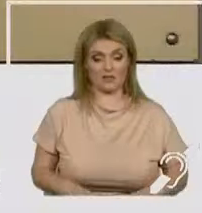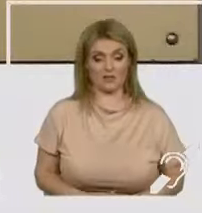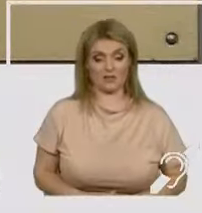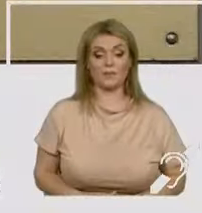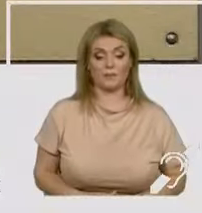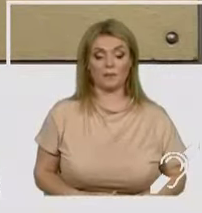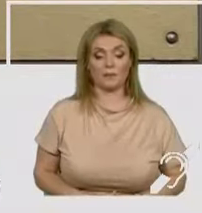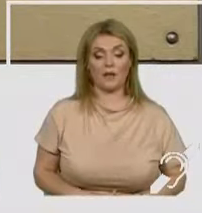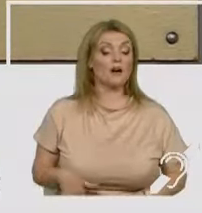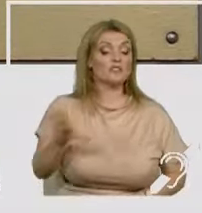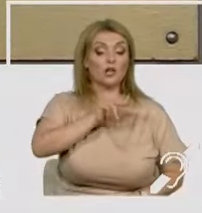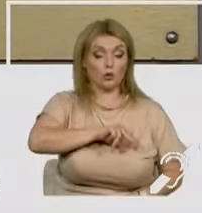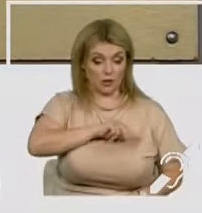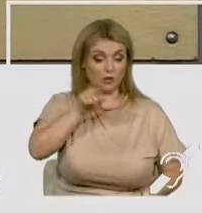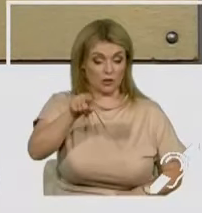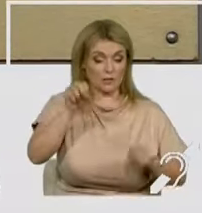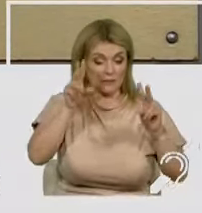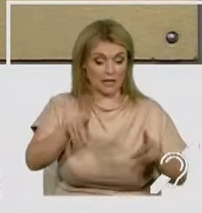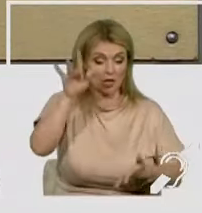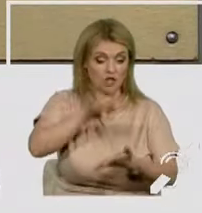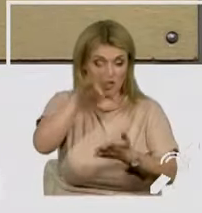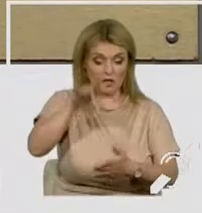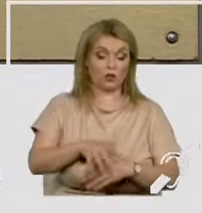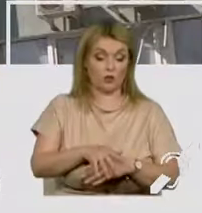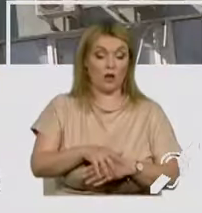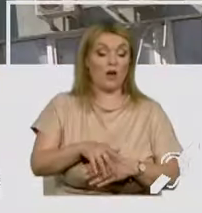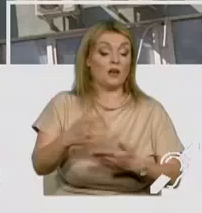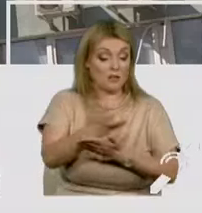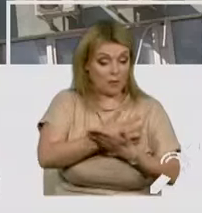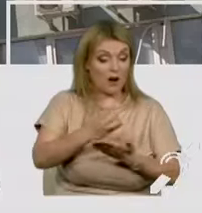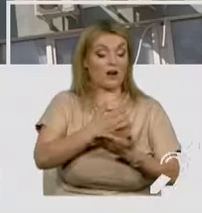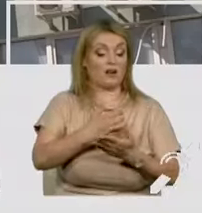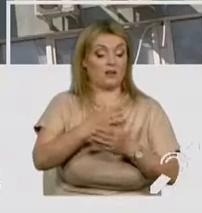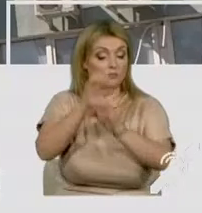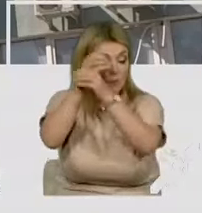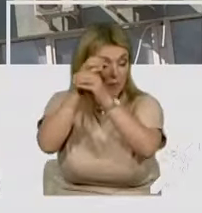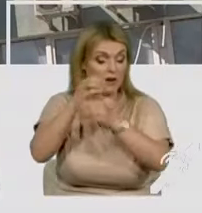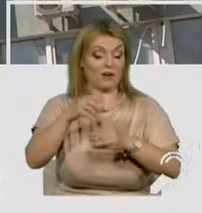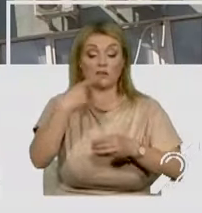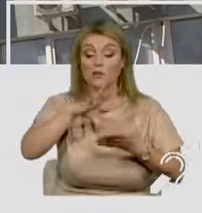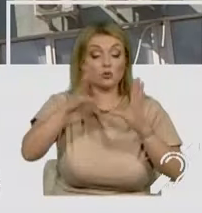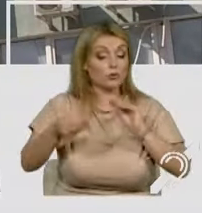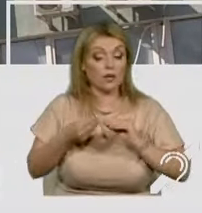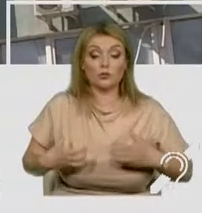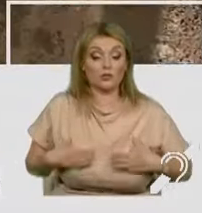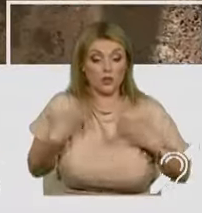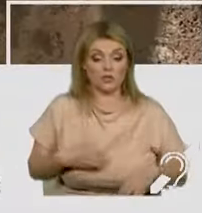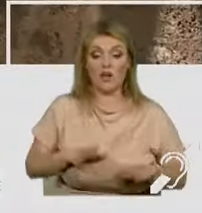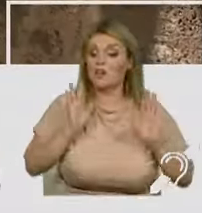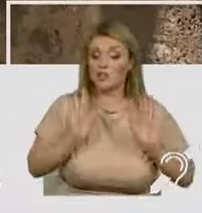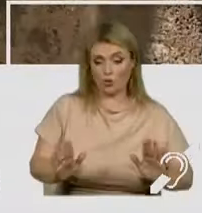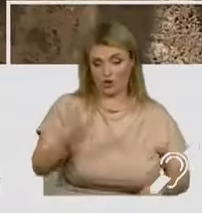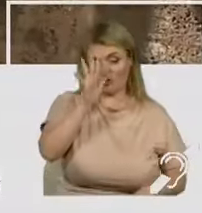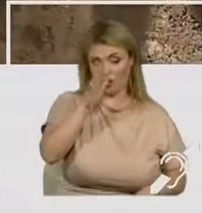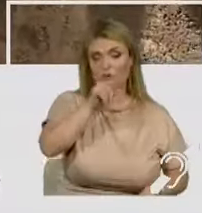decese. Reprezentanții Agenției Naționale pentru Sănătate Publică spun că fântâni și izvoare cu apă contaminată se găsesc în toată țara. Sute de